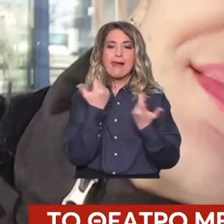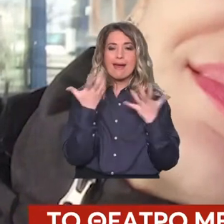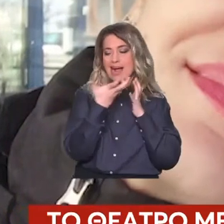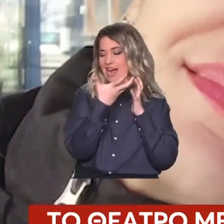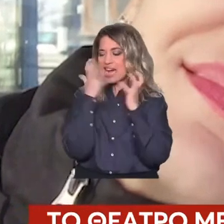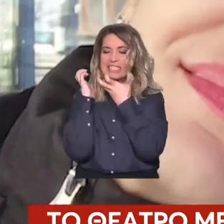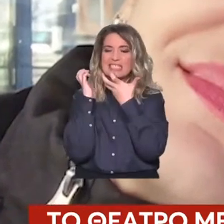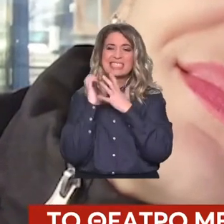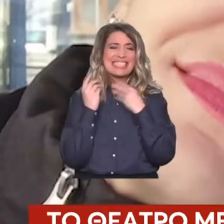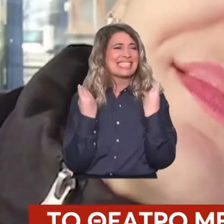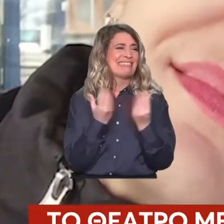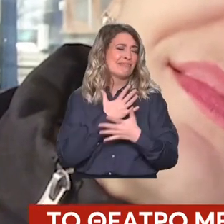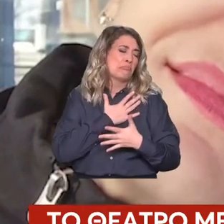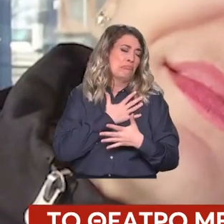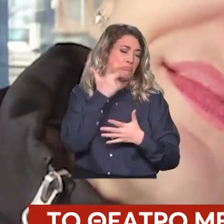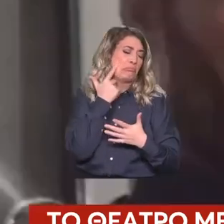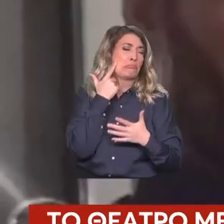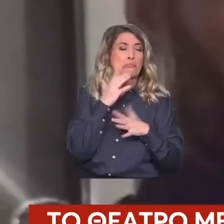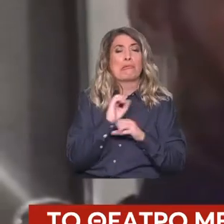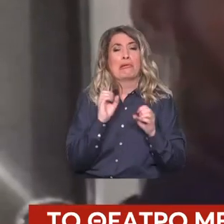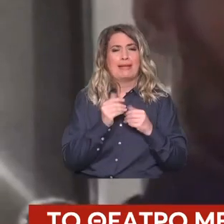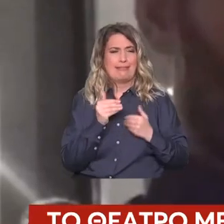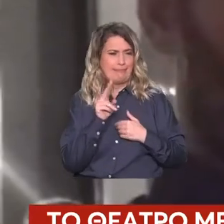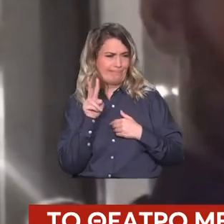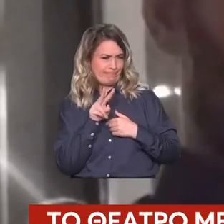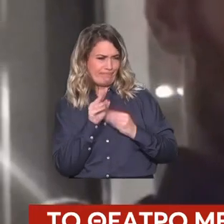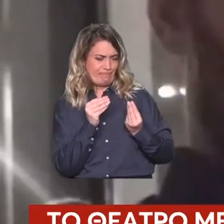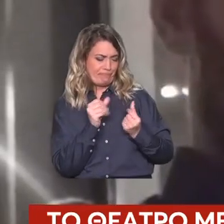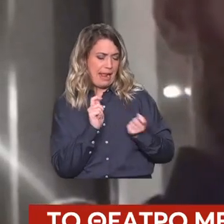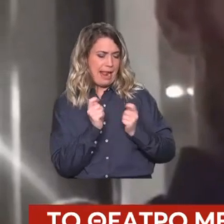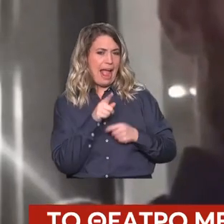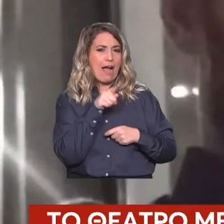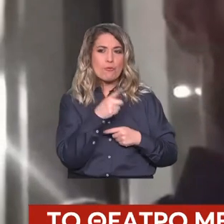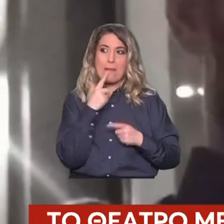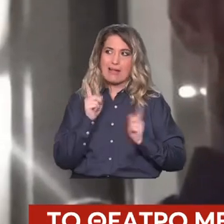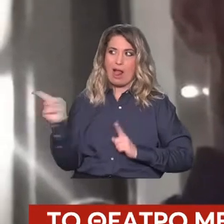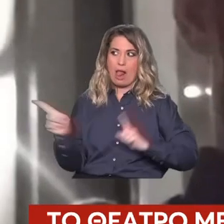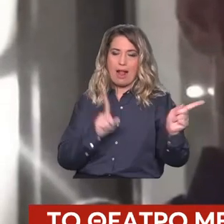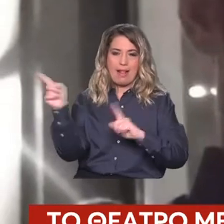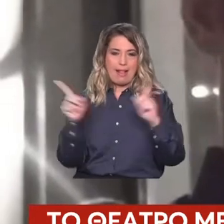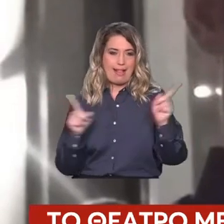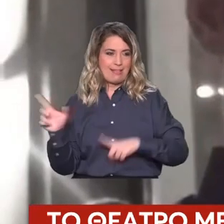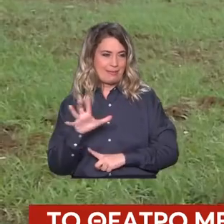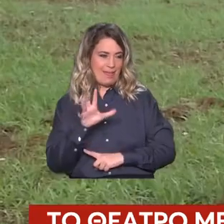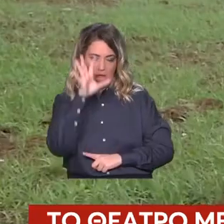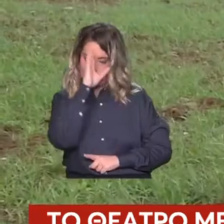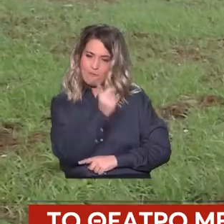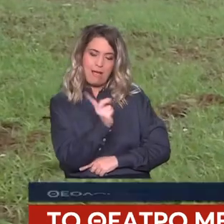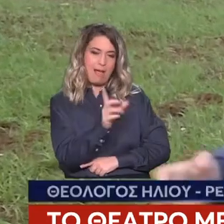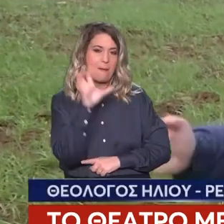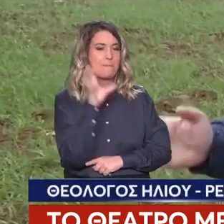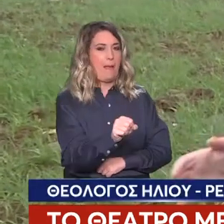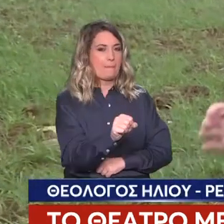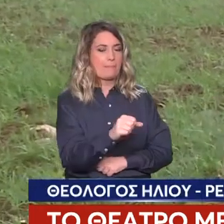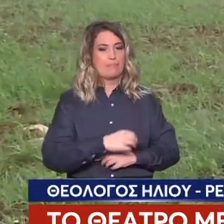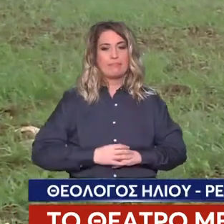φίλο του έσφυγε τις τελευταίες μέρες όλο και περισσότερο. Οι προσπάθειες από προσανατολισμού ήταν καταδικασμένες να αποτύχουν. Βρισκόμαστε πάνω